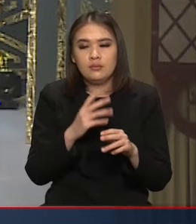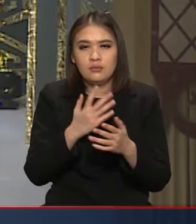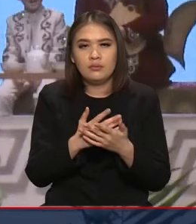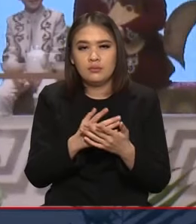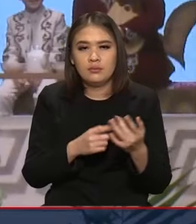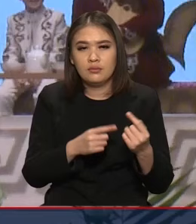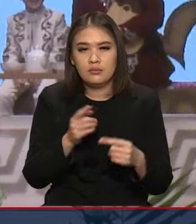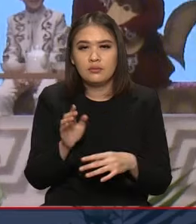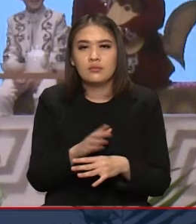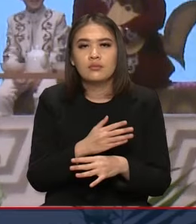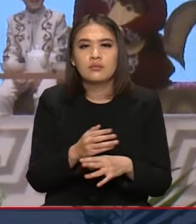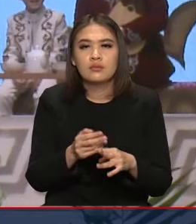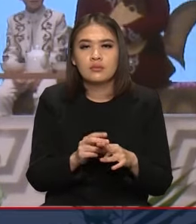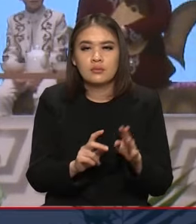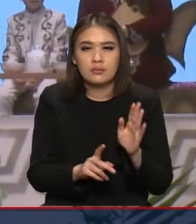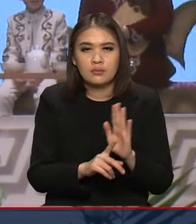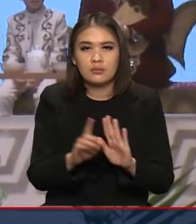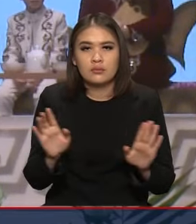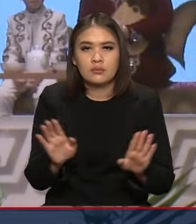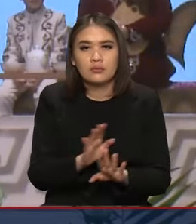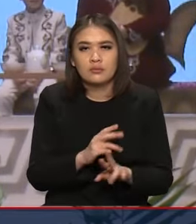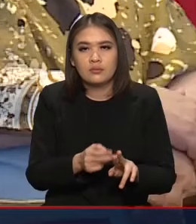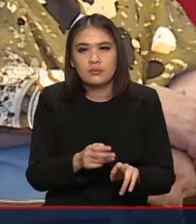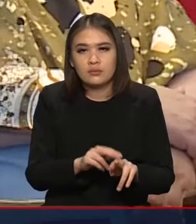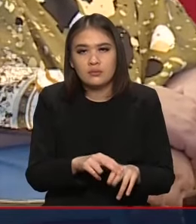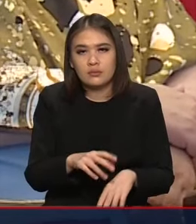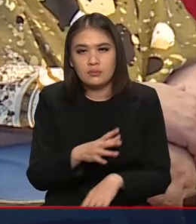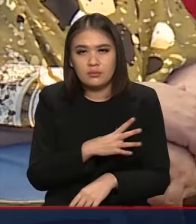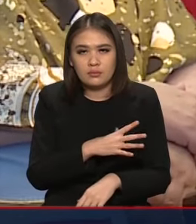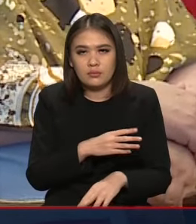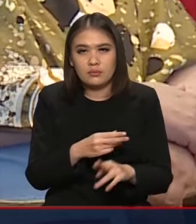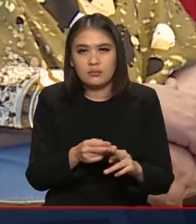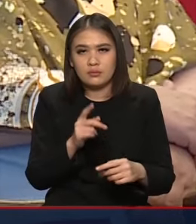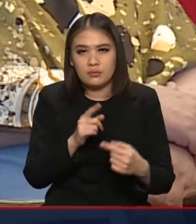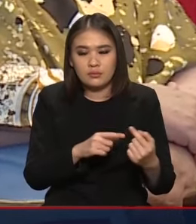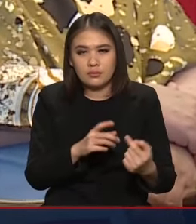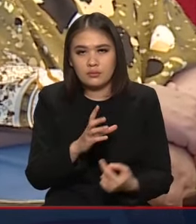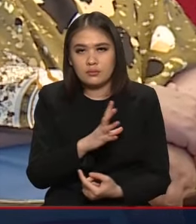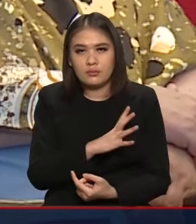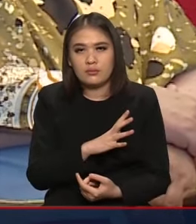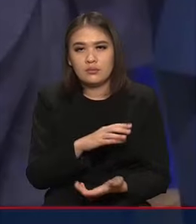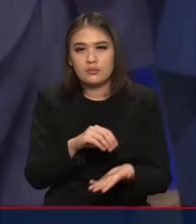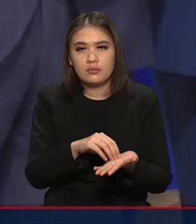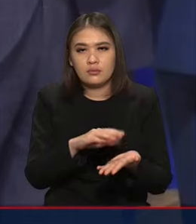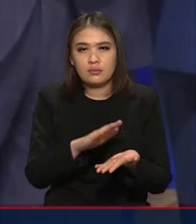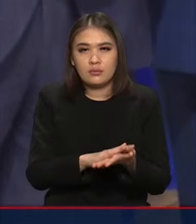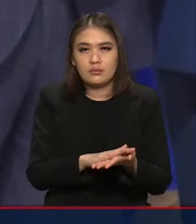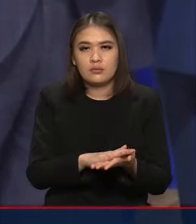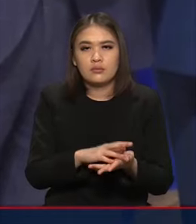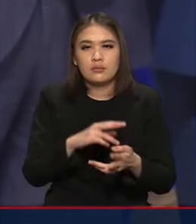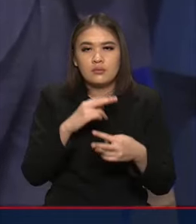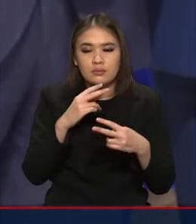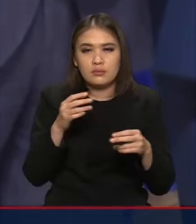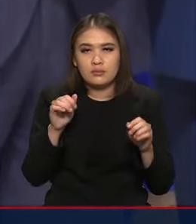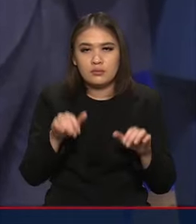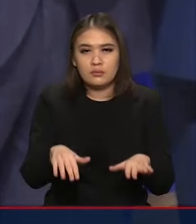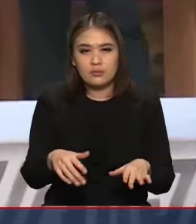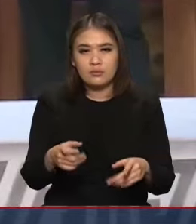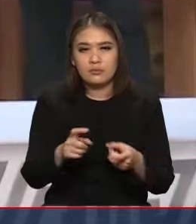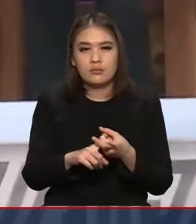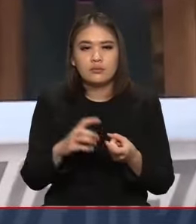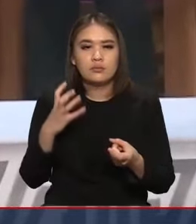бөлек дәстүрлі ән, жыр, терме, күй жанры бойынша да сынға түсті. Жүрсін Ерман бастаған қазылар алқасының шешімімен